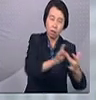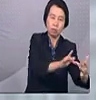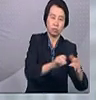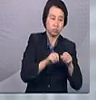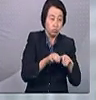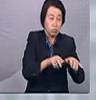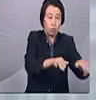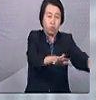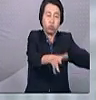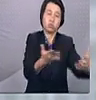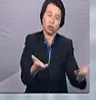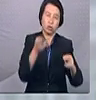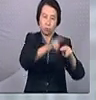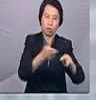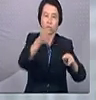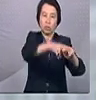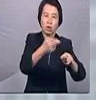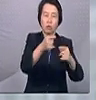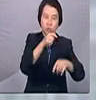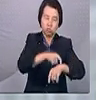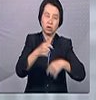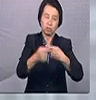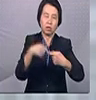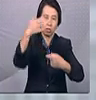rangkaian tu yang akan bertambah ikut masa semasa.